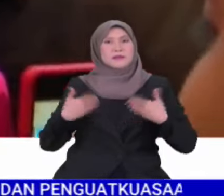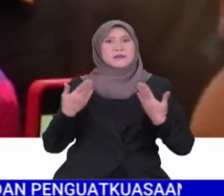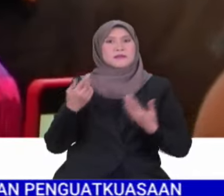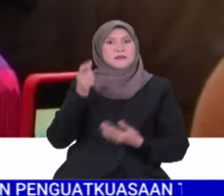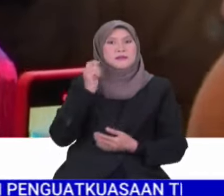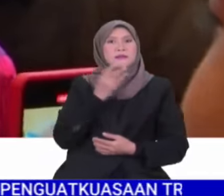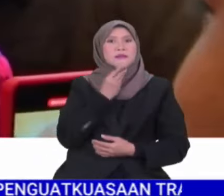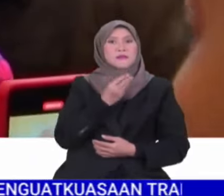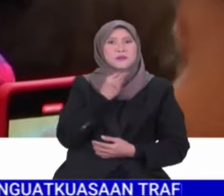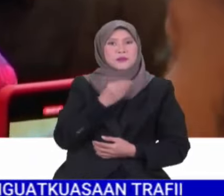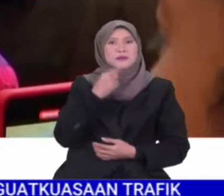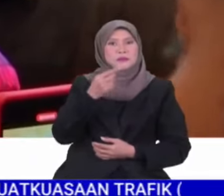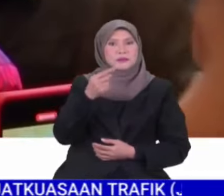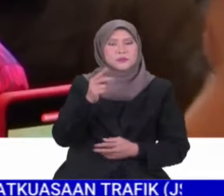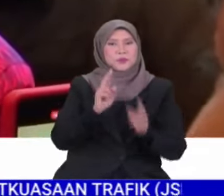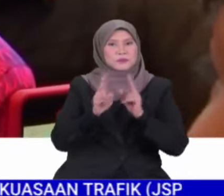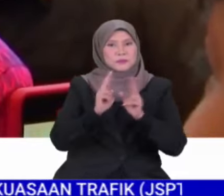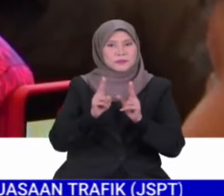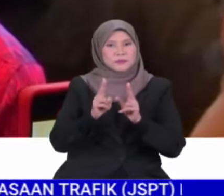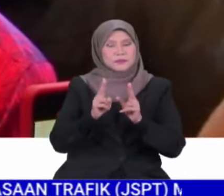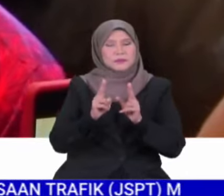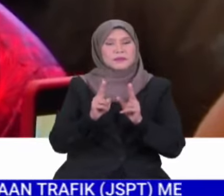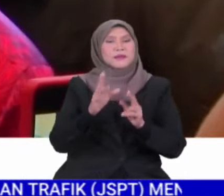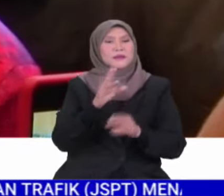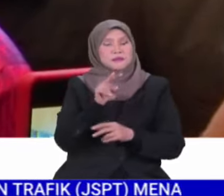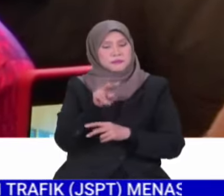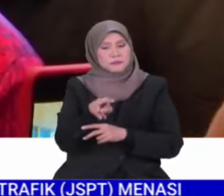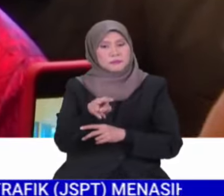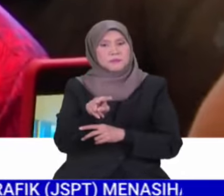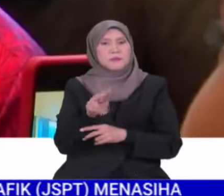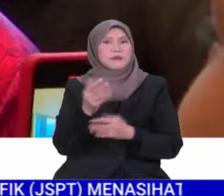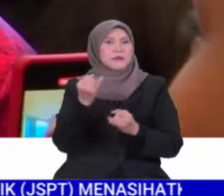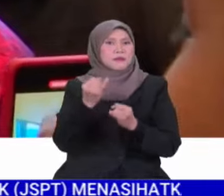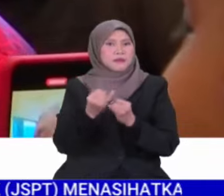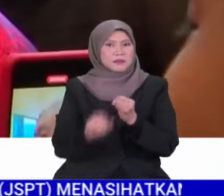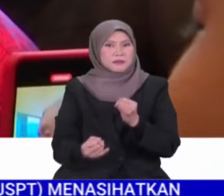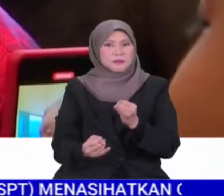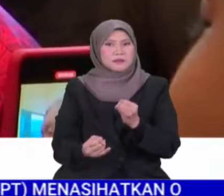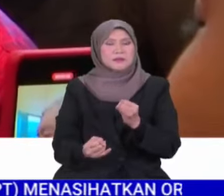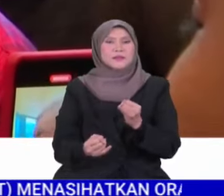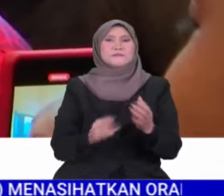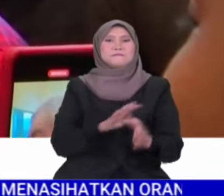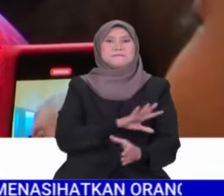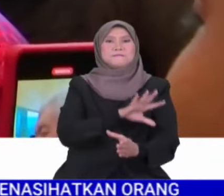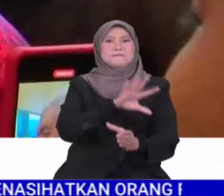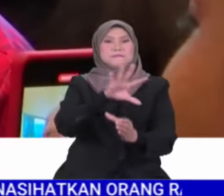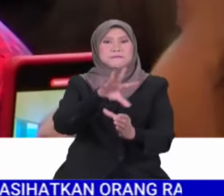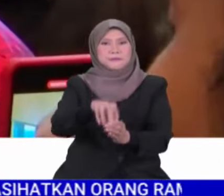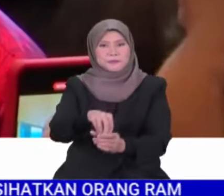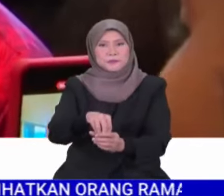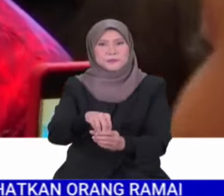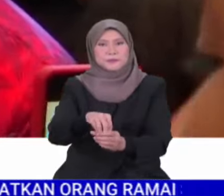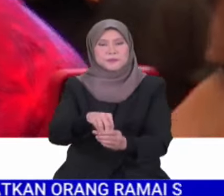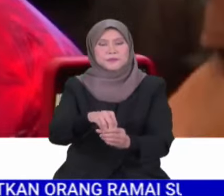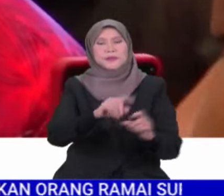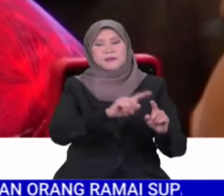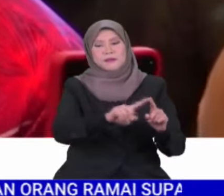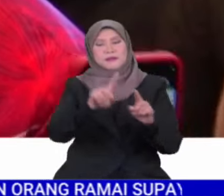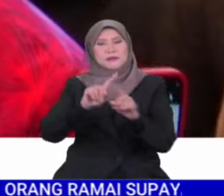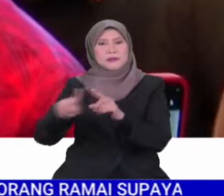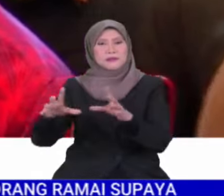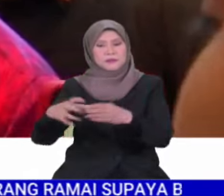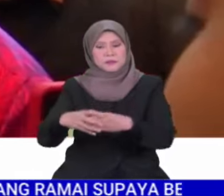oleh beliau dalam ucapan ulung tadi, memperlihatkan bahawa akhirnya keterangkuman dari pelbagai